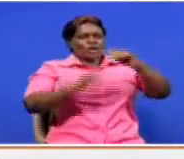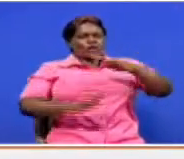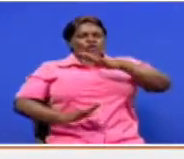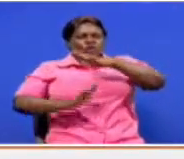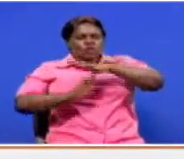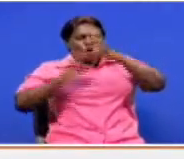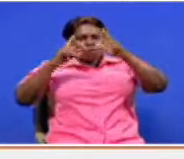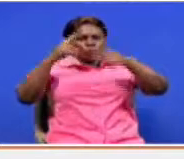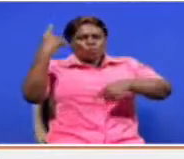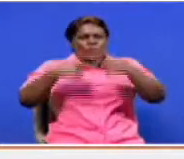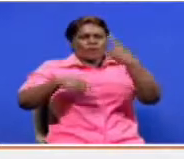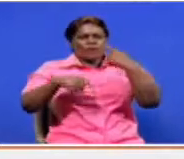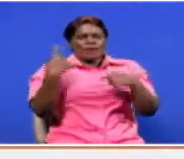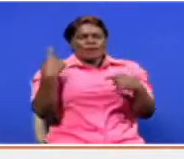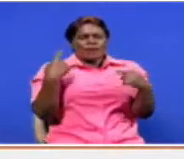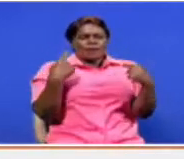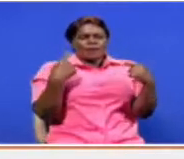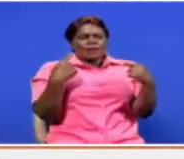wa